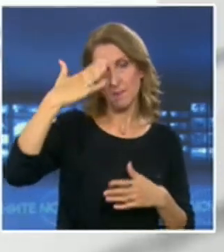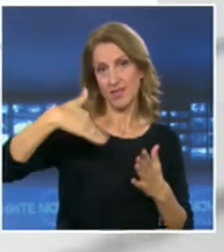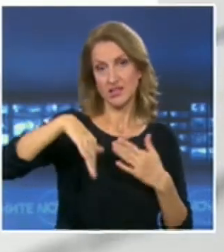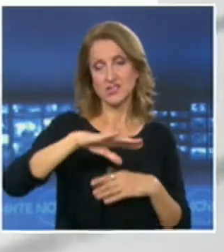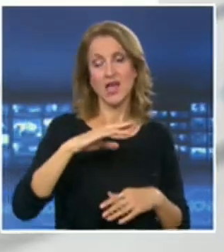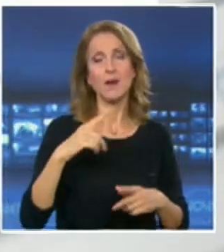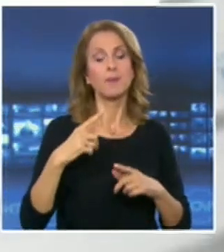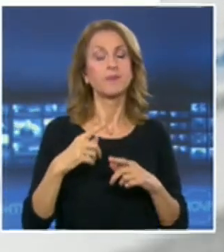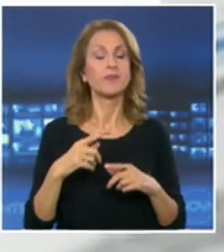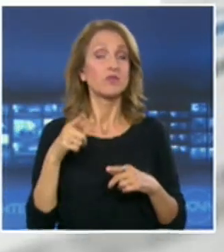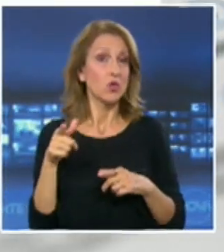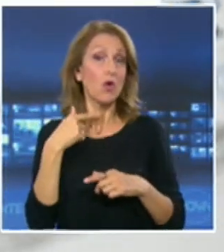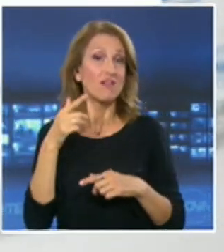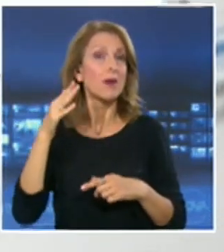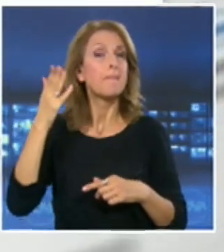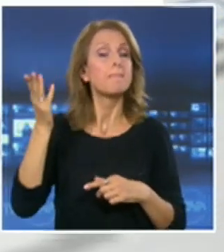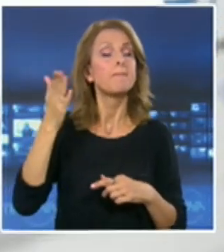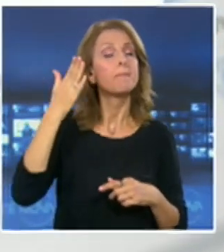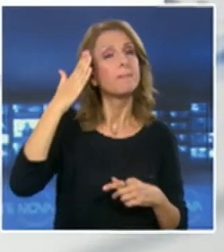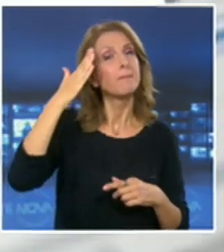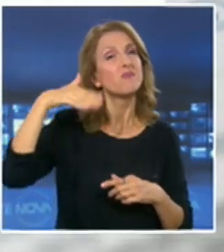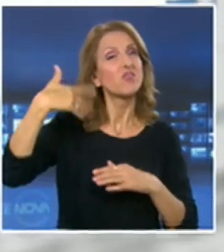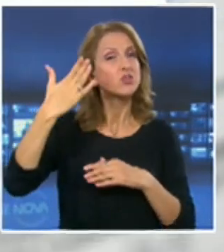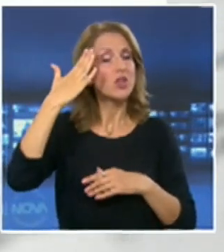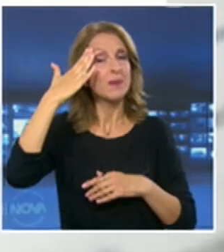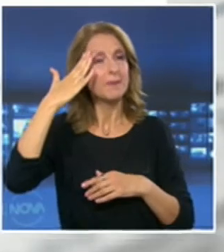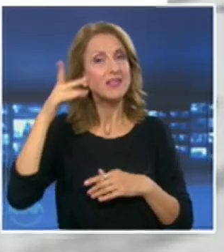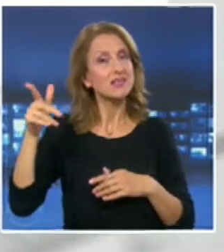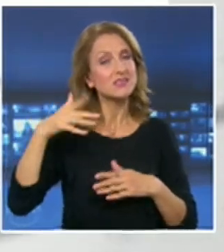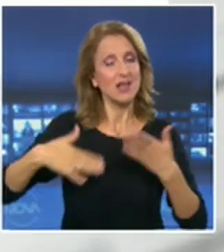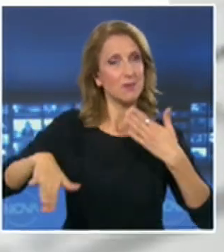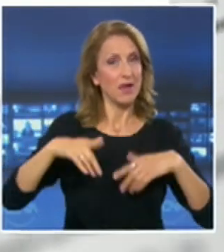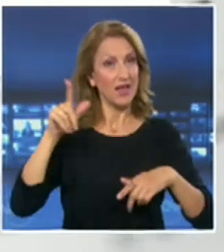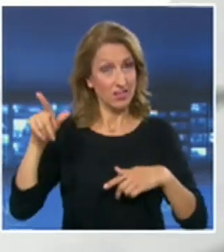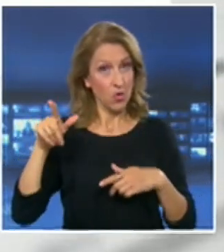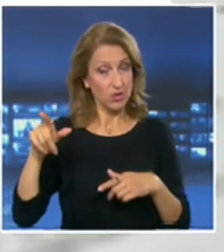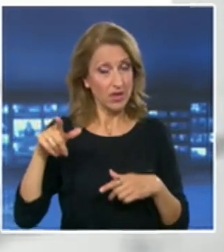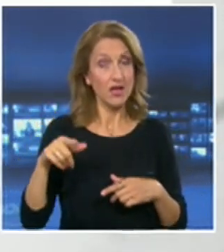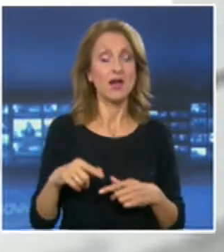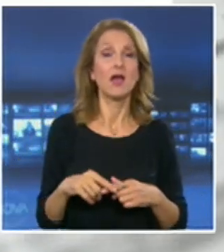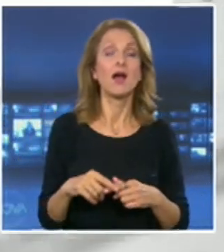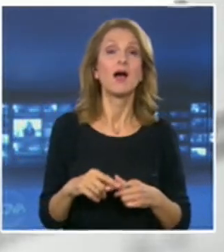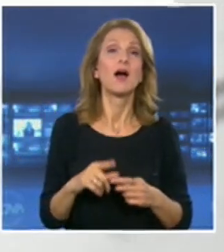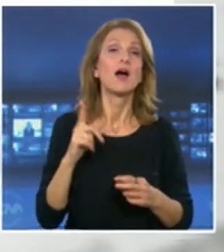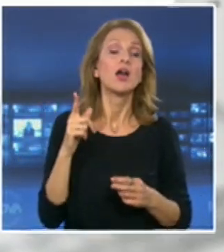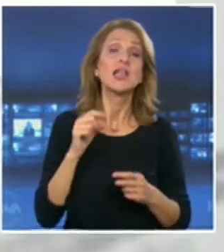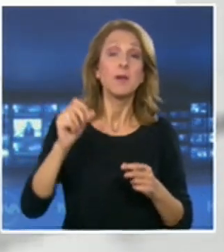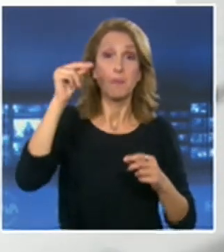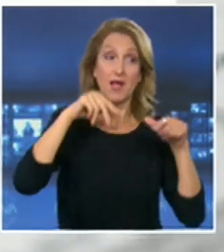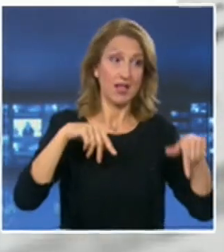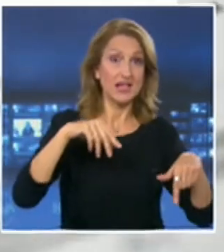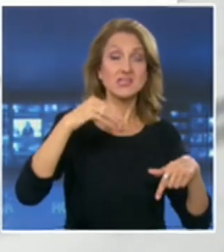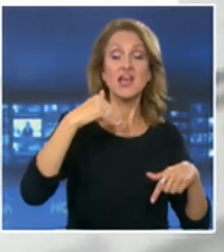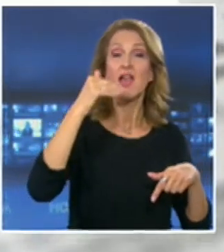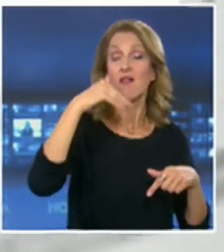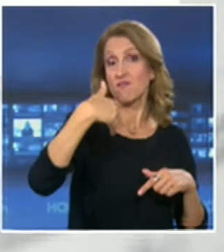Твитър, че бившият гръцки външен министър Дора Бакояни, която е сестра на настоящия гръцки премиер Кириакос Мицотакис, и българския външен